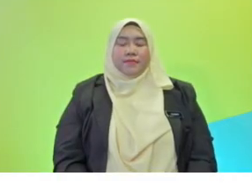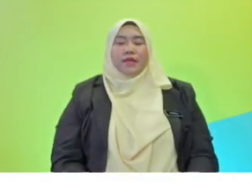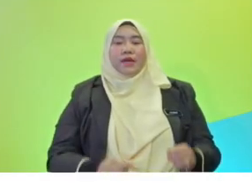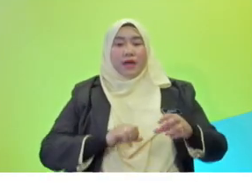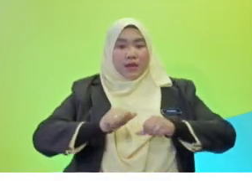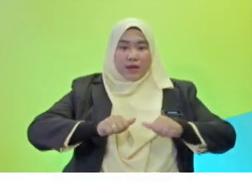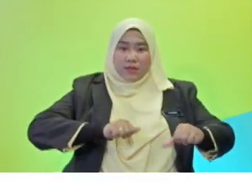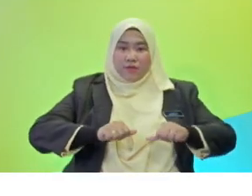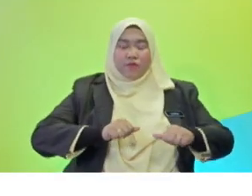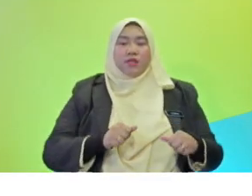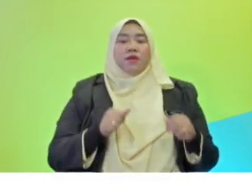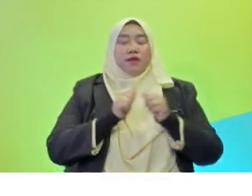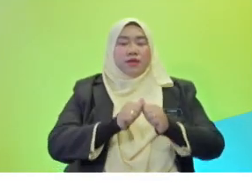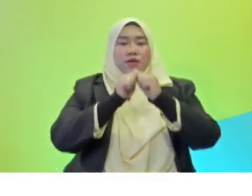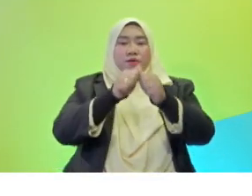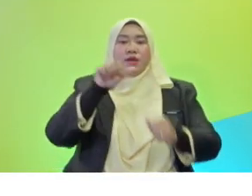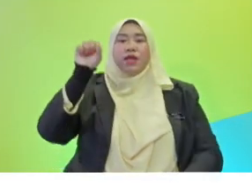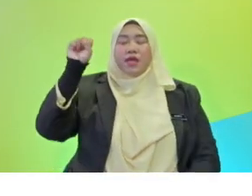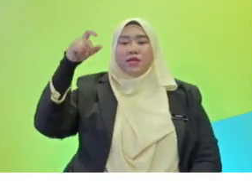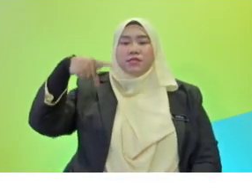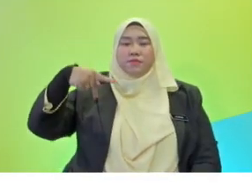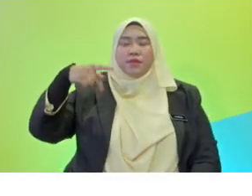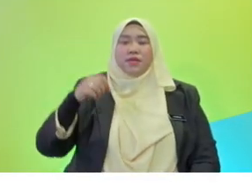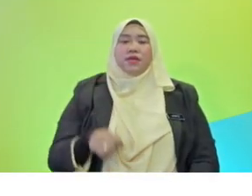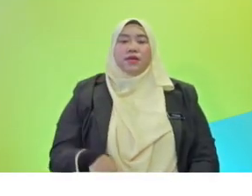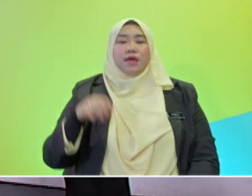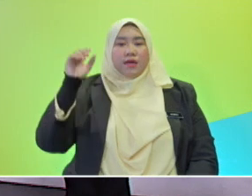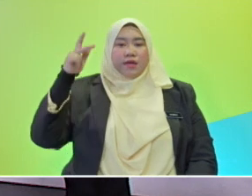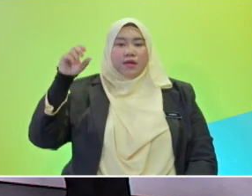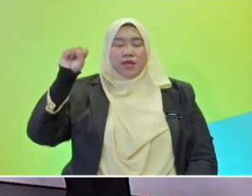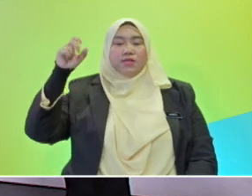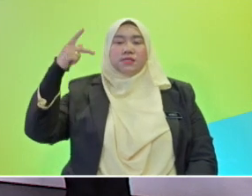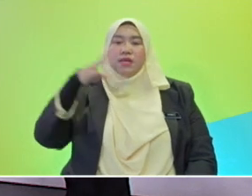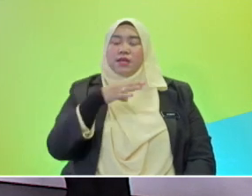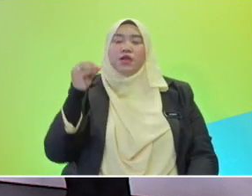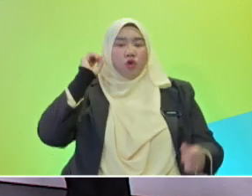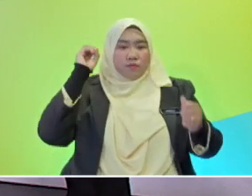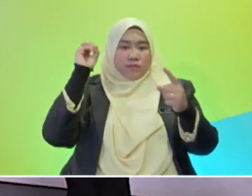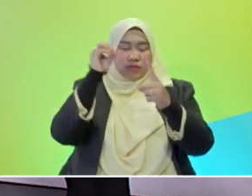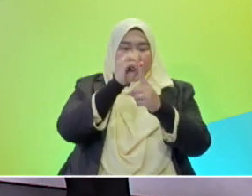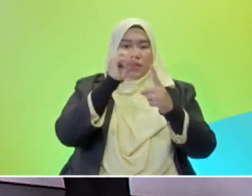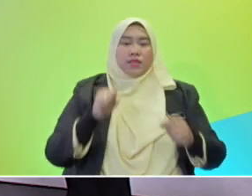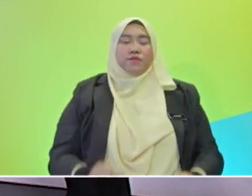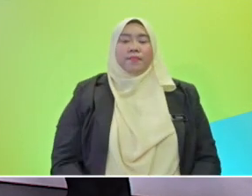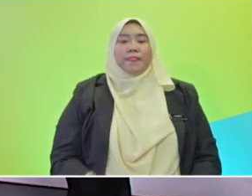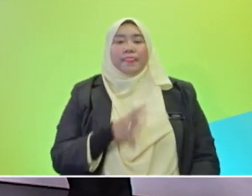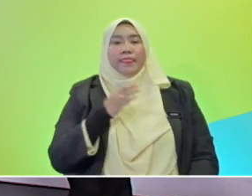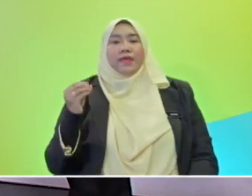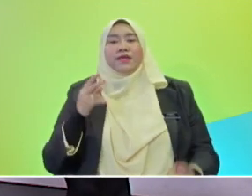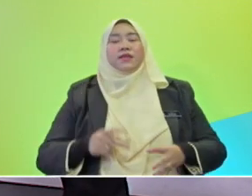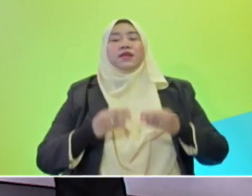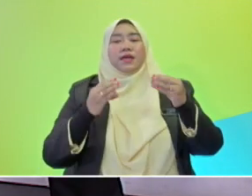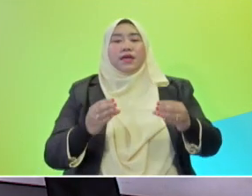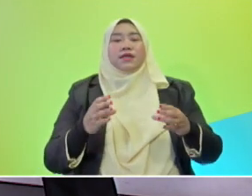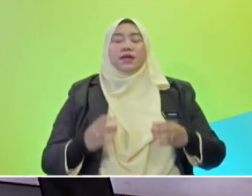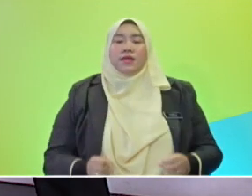berdasarkan SP nilai G dan juga objektif dan juga kaidah pencak Siran seperti mana